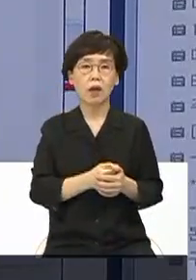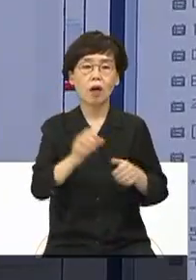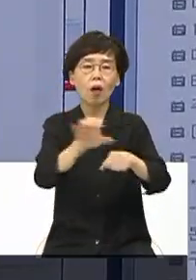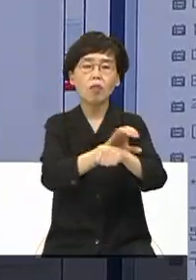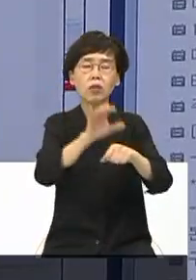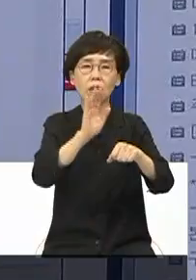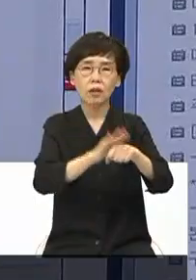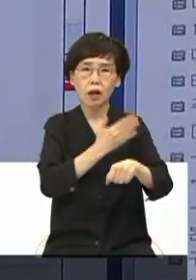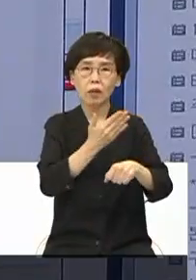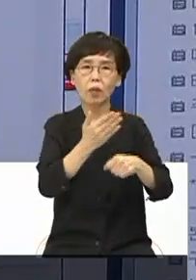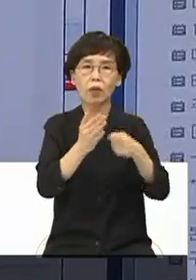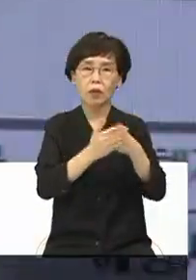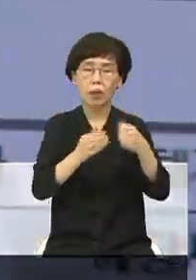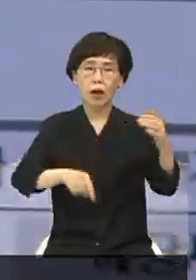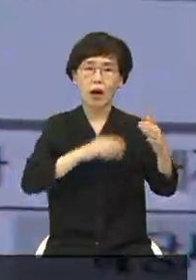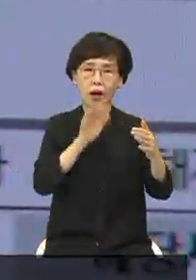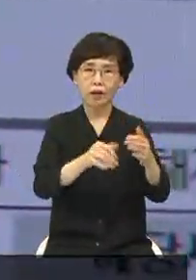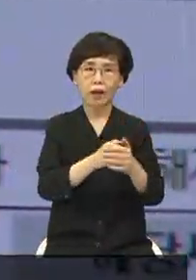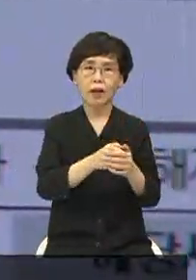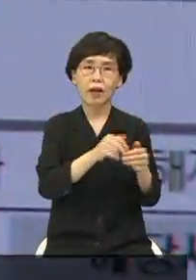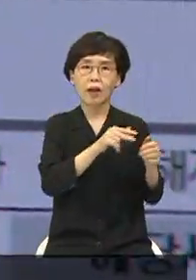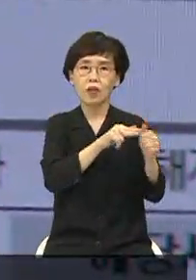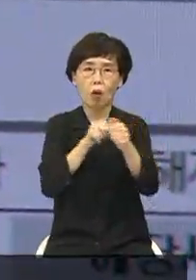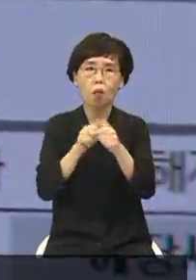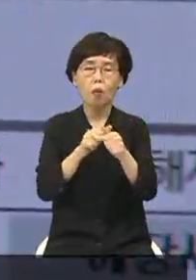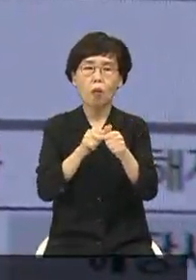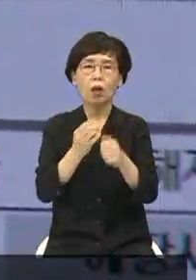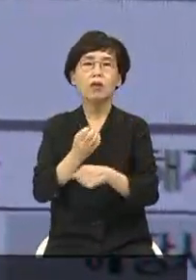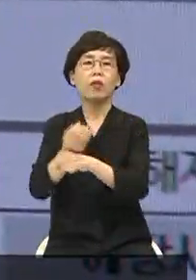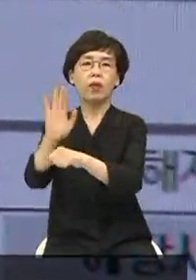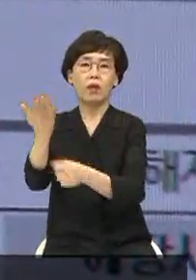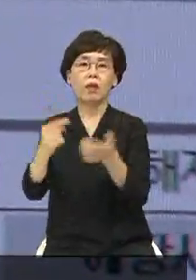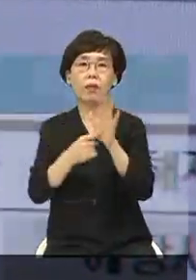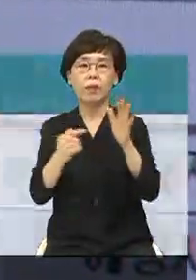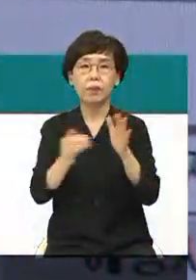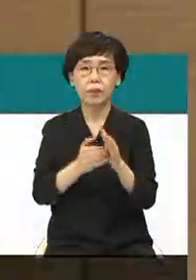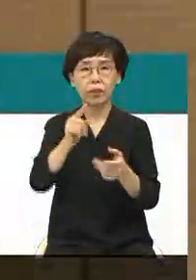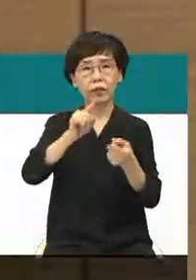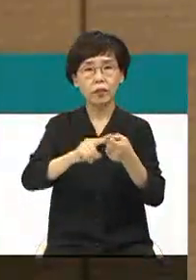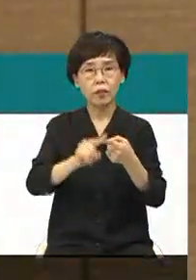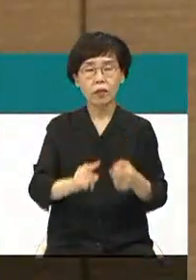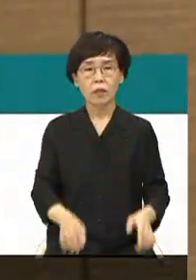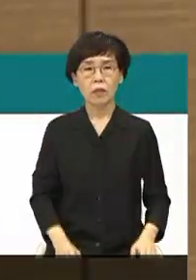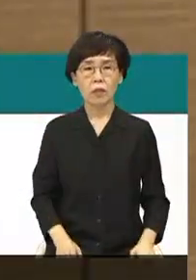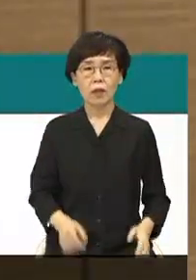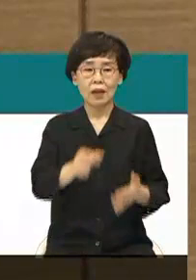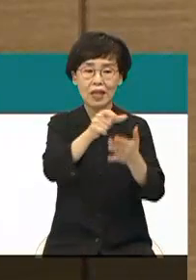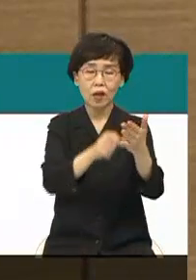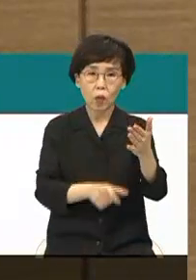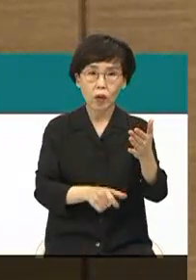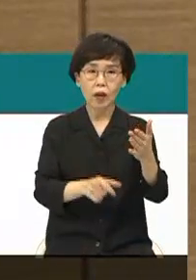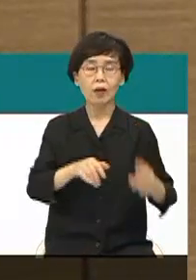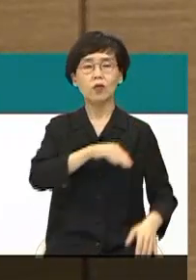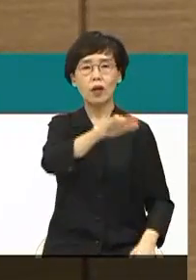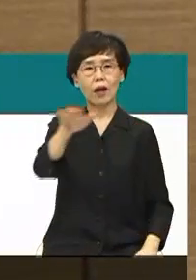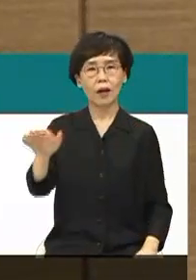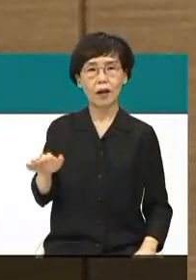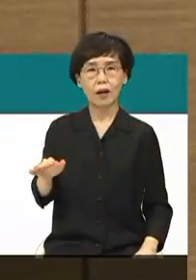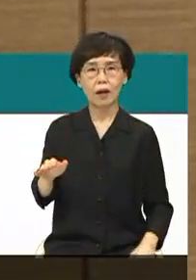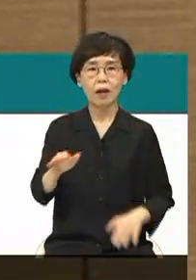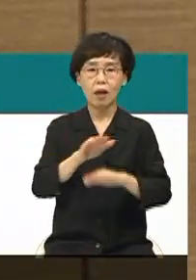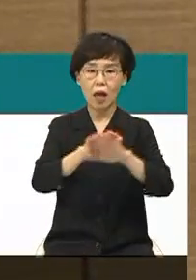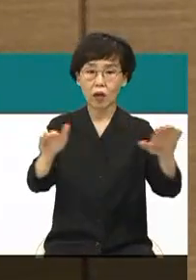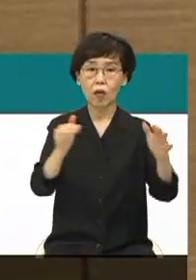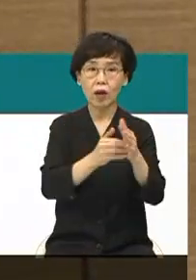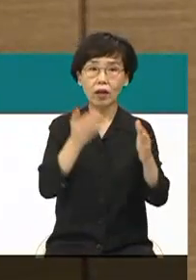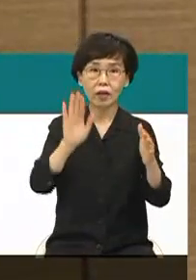때문에 내부 관리용 자료가 유출됐다고 밝혔습니다. 예, 그 부분은 이제 그 기록 자체가 저희들이 그 처리를